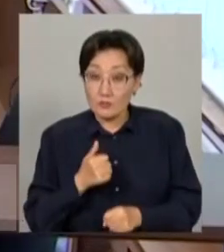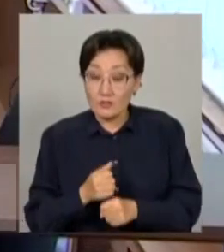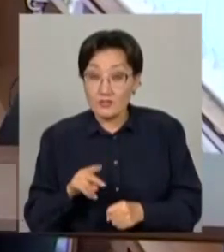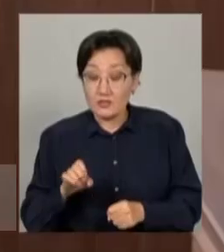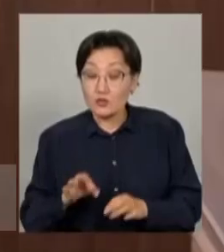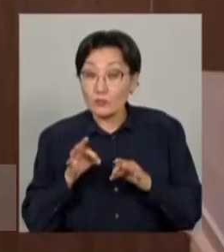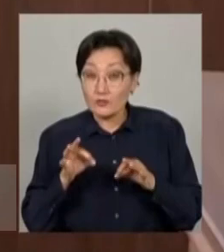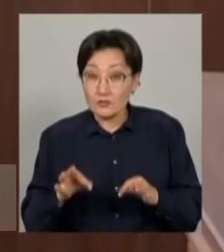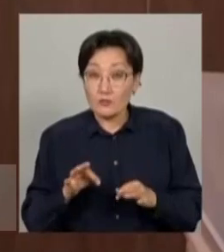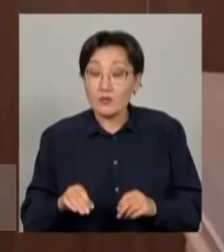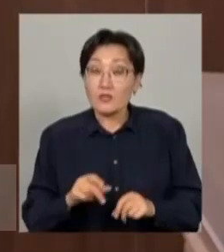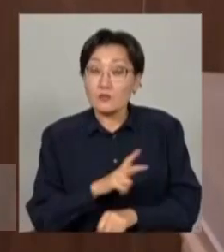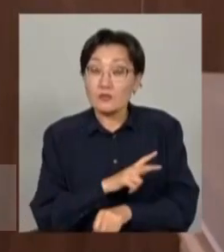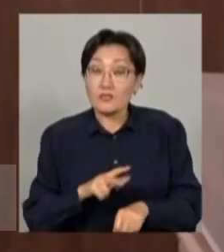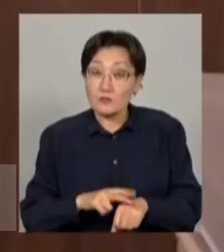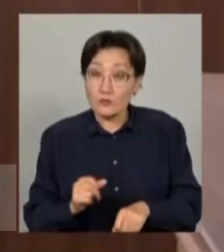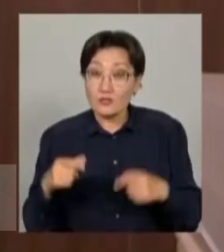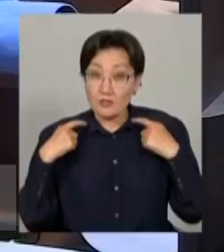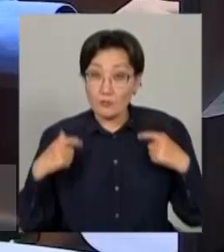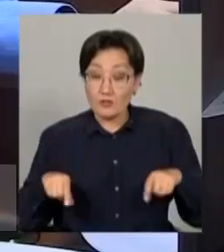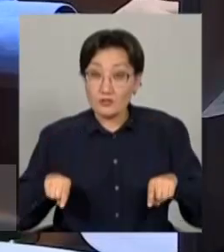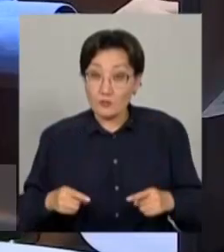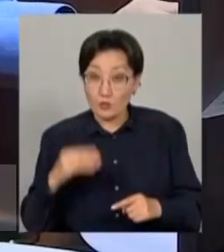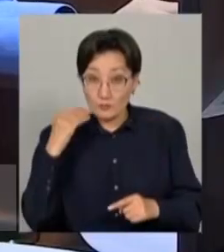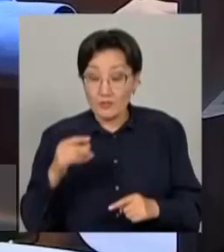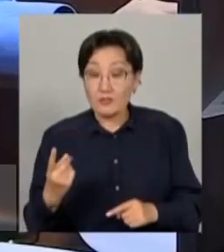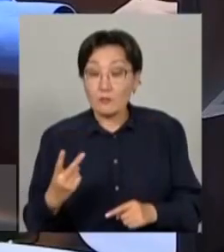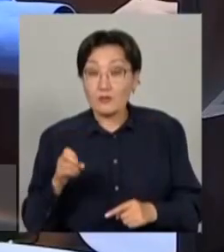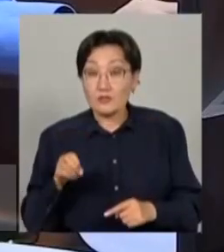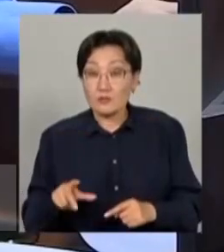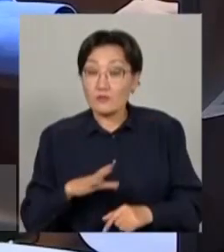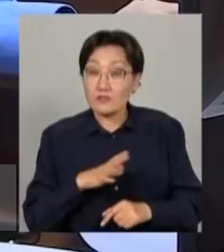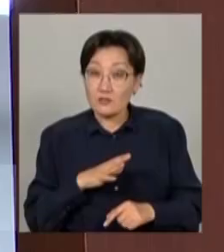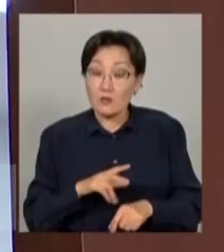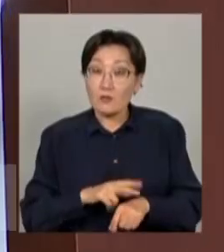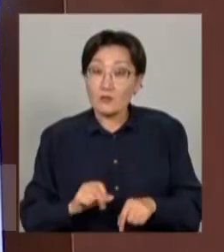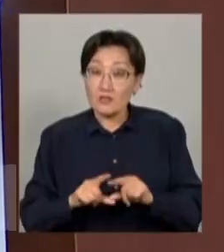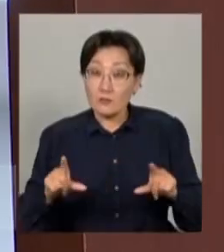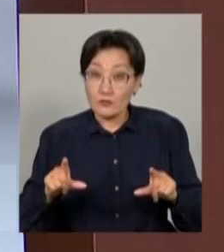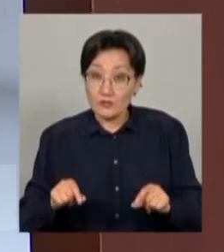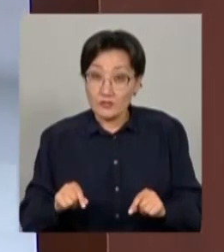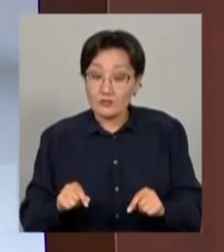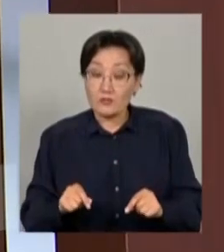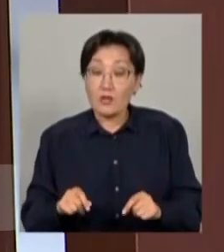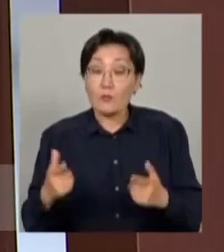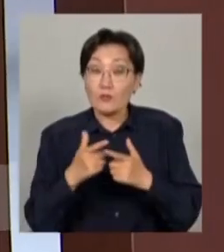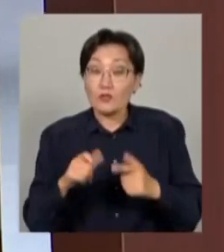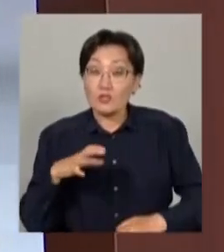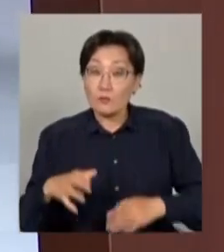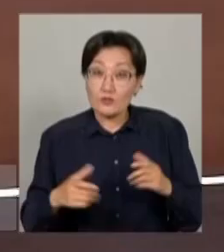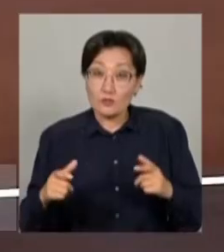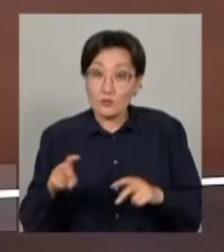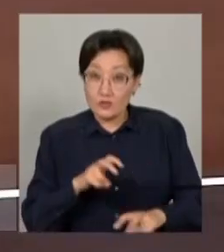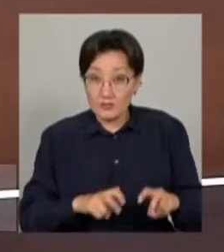Берик Асылов отметил, что генерала полиции арестовали в Турции. Напомню, 3 апреля бывшего высокопоставленного чиновника объявили в